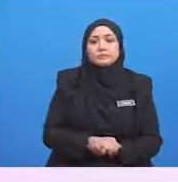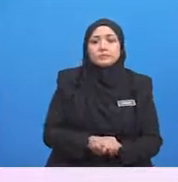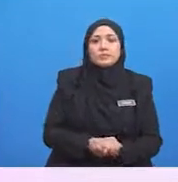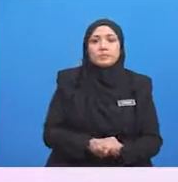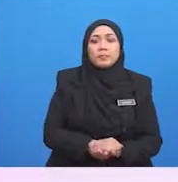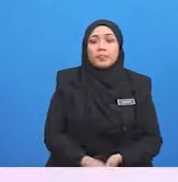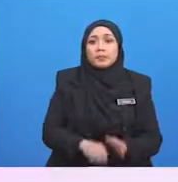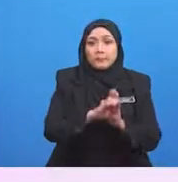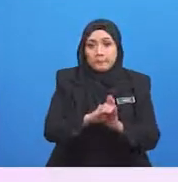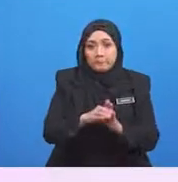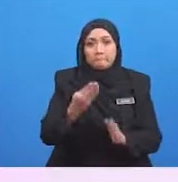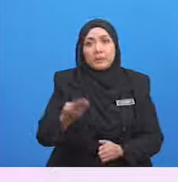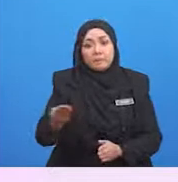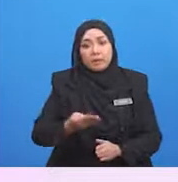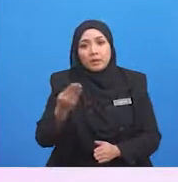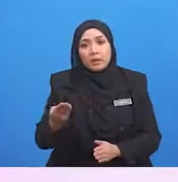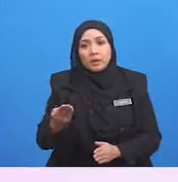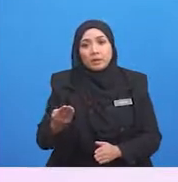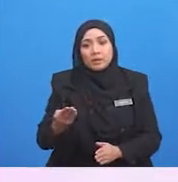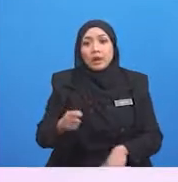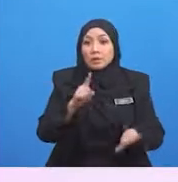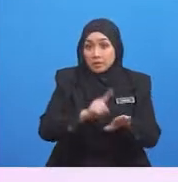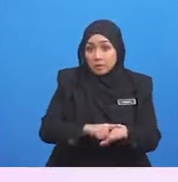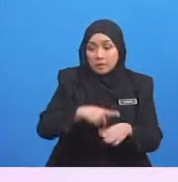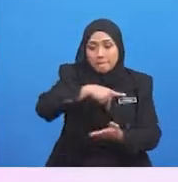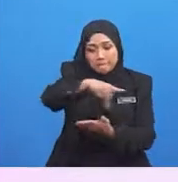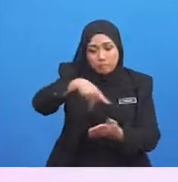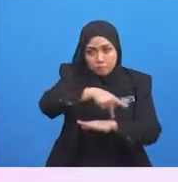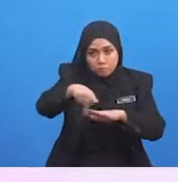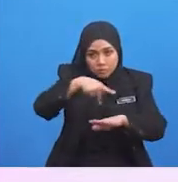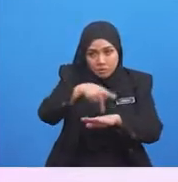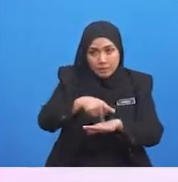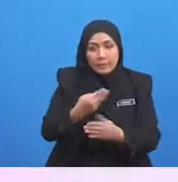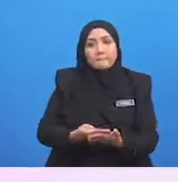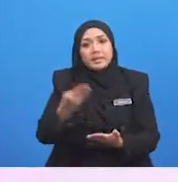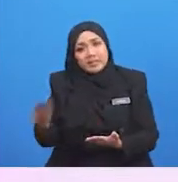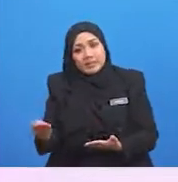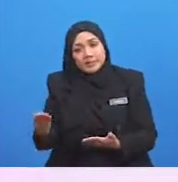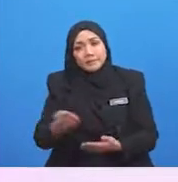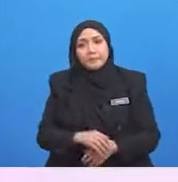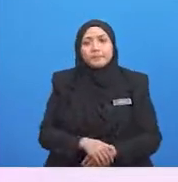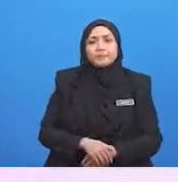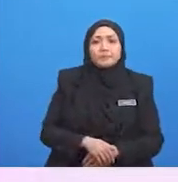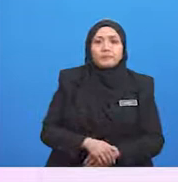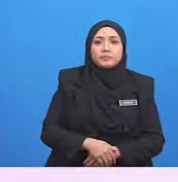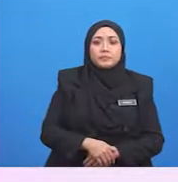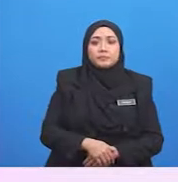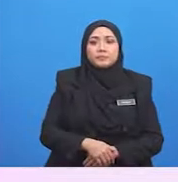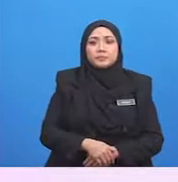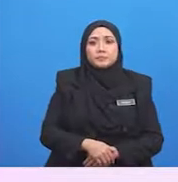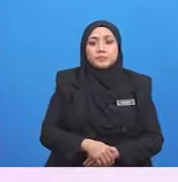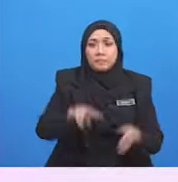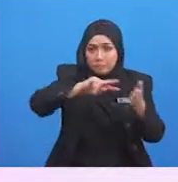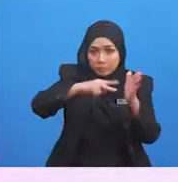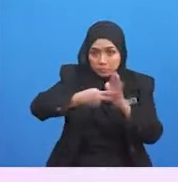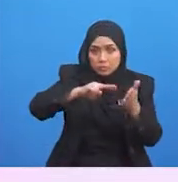yang boleh didapati di pusat beli belah di mana ia menjadi tumpuan pengguna semasa pemilihan.